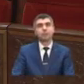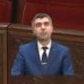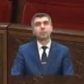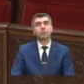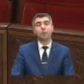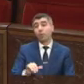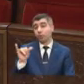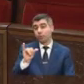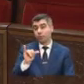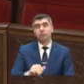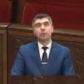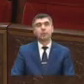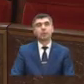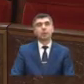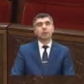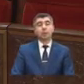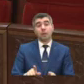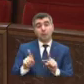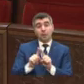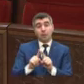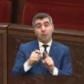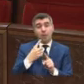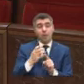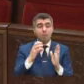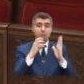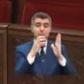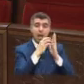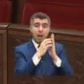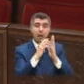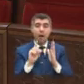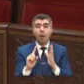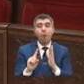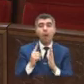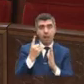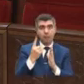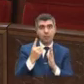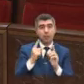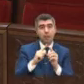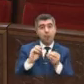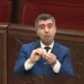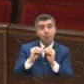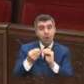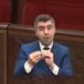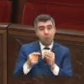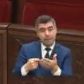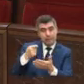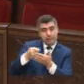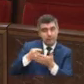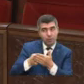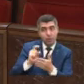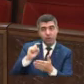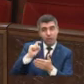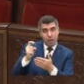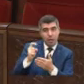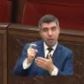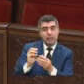كيوقع؟ كتوقع بعض المرات أن كيشتركوا الناس في عداد واحد، أو أنهم ما كيخلصوش في واحد، كيوقع إشكال ما كيخلصوش في واحد الشهر، كيتراكم هذا الشيء. يمكن يوقع